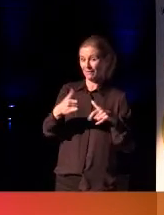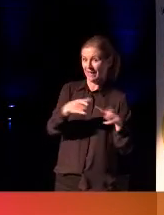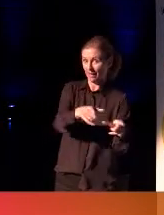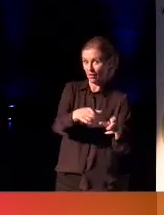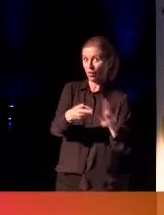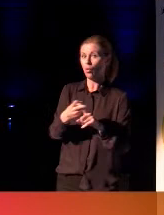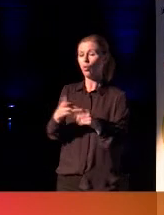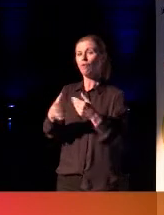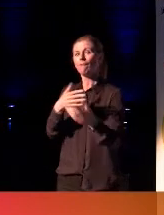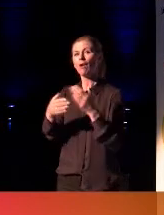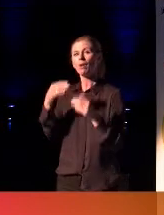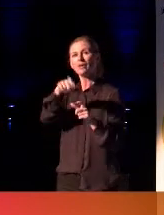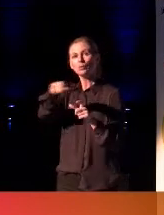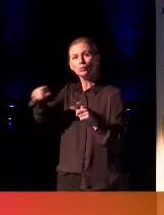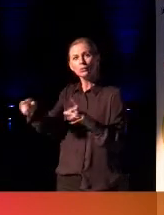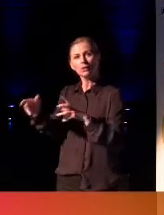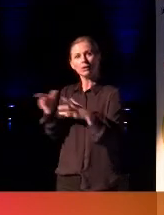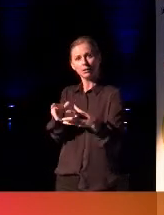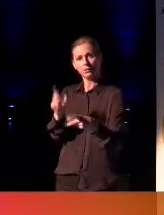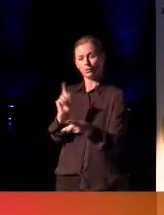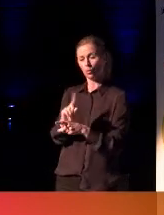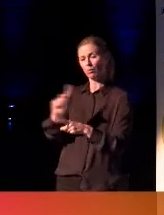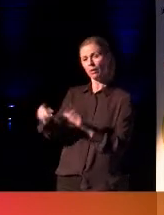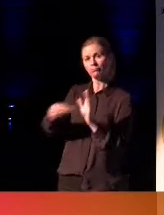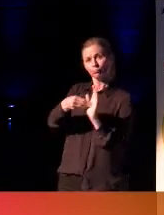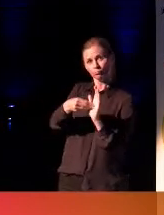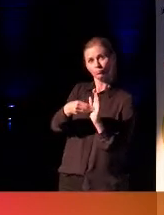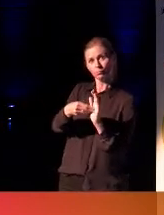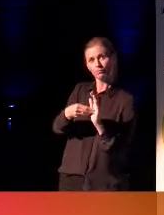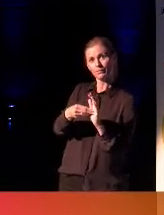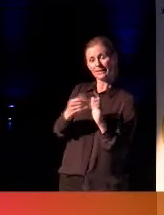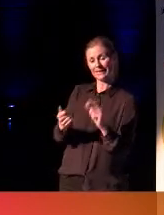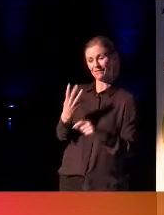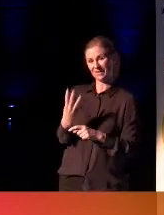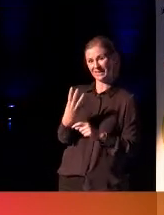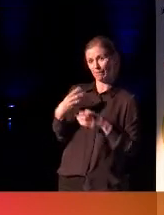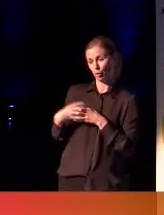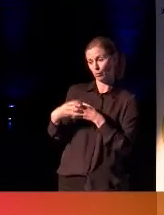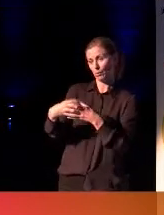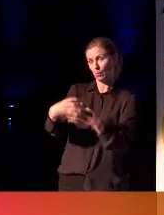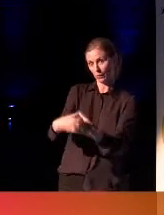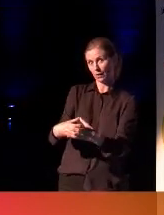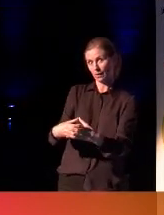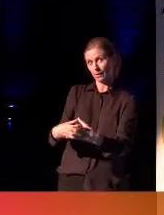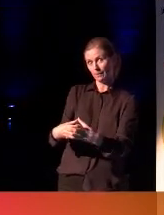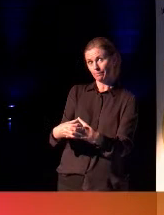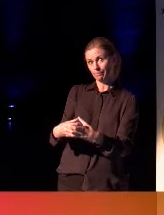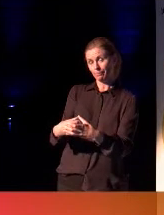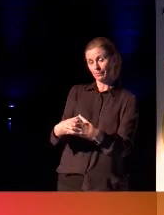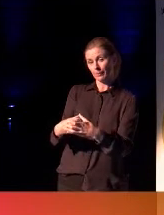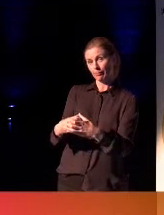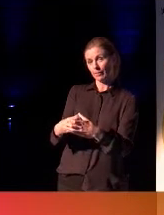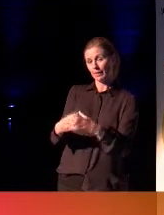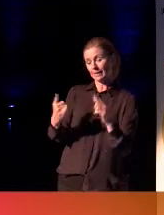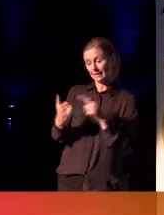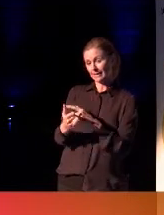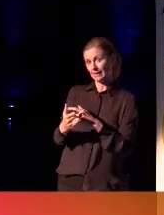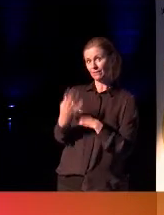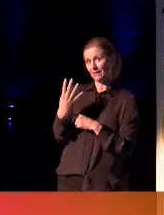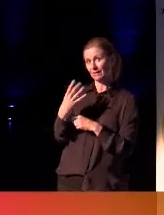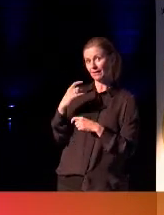andre fagpersoner som da kan hjelpe oss I disse fire møtene innen de fire